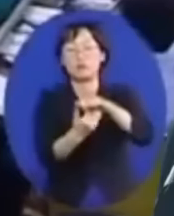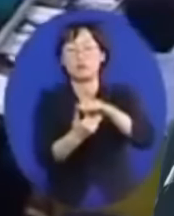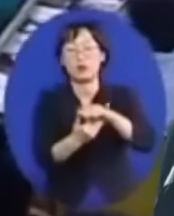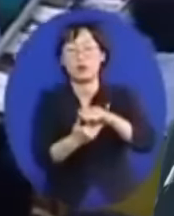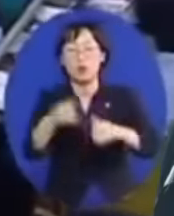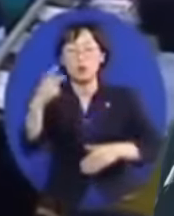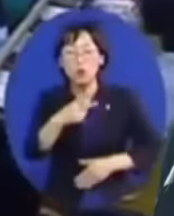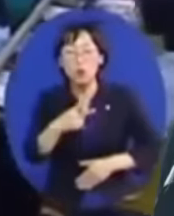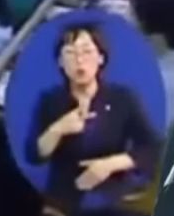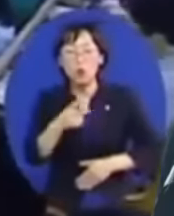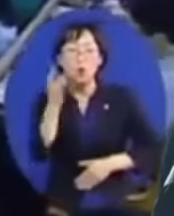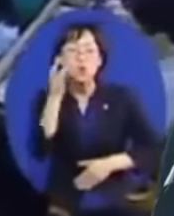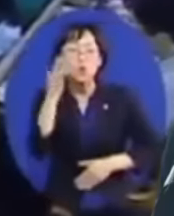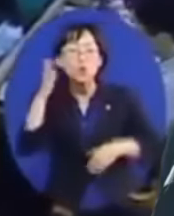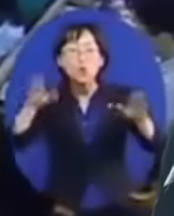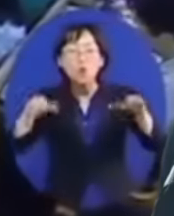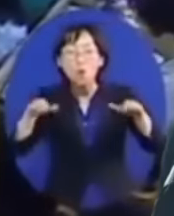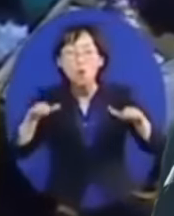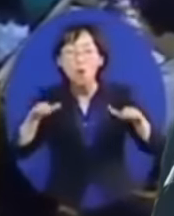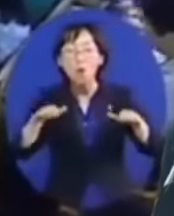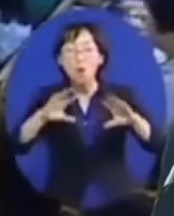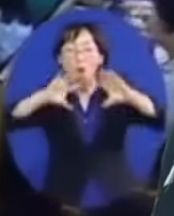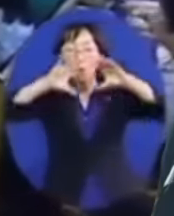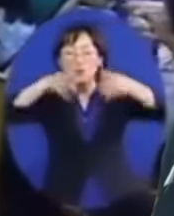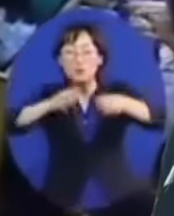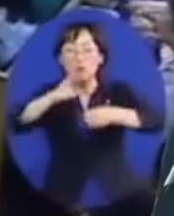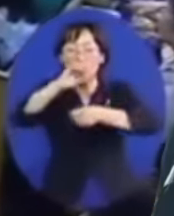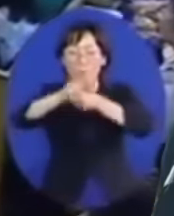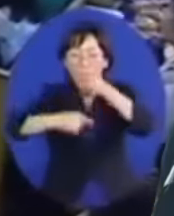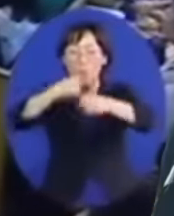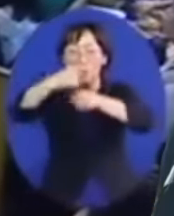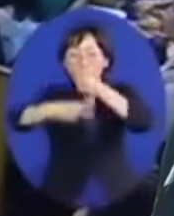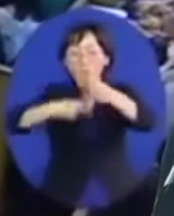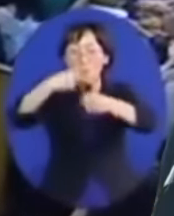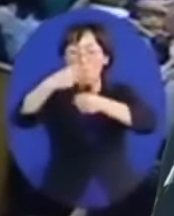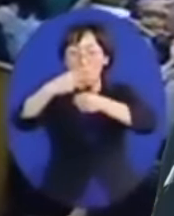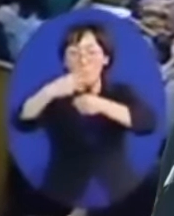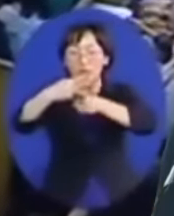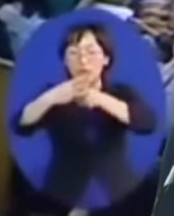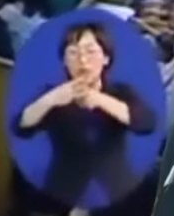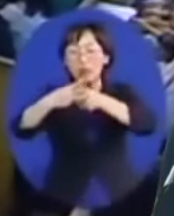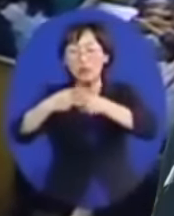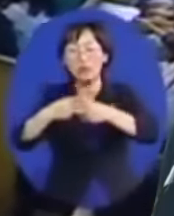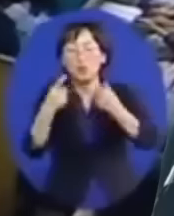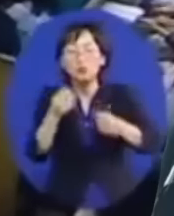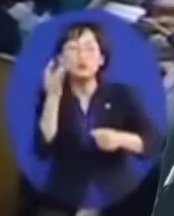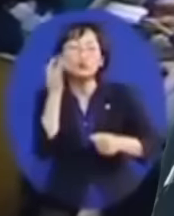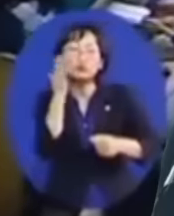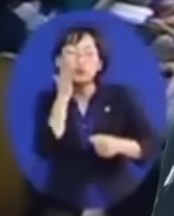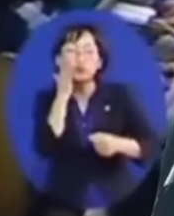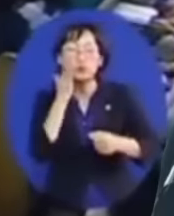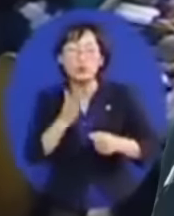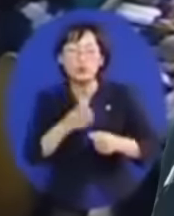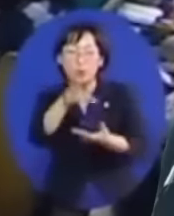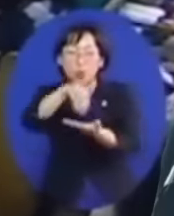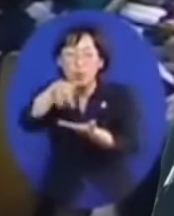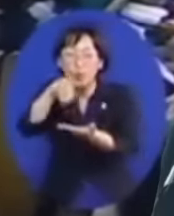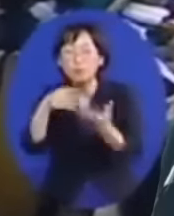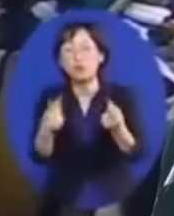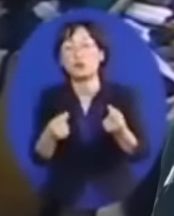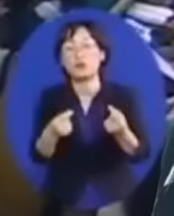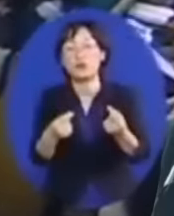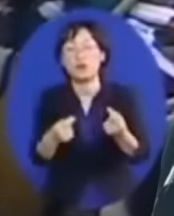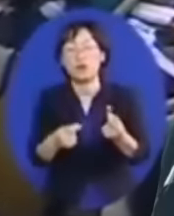심지어 꿀벌은 살아있는 동안 지구의 세 바퀴나 되는 거리를 날면서 꿀을 모은다고 말한 것입니다. 이런 이야기는 모두